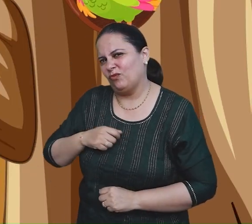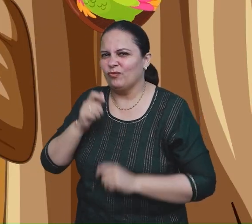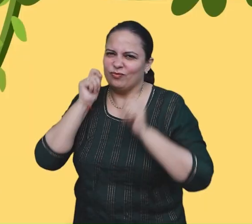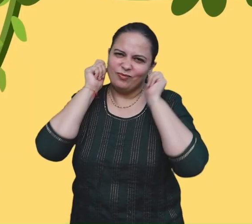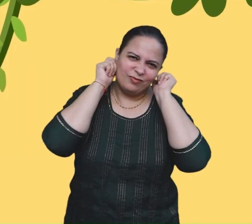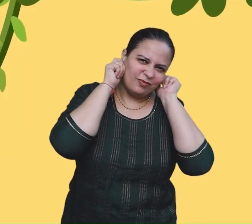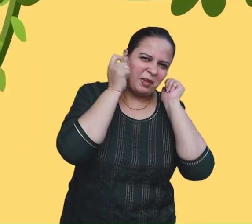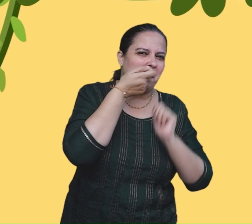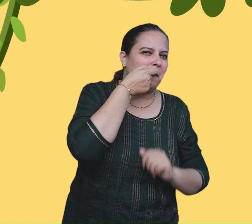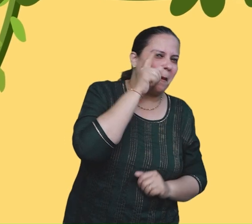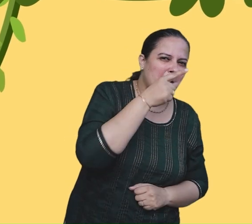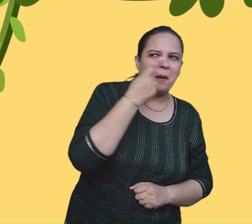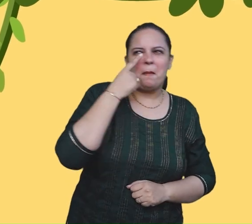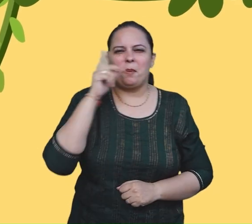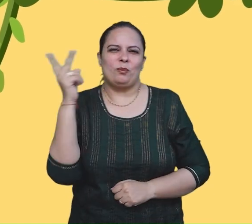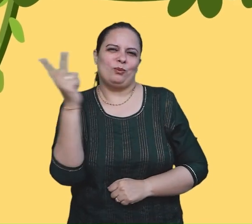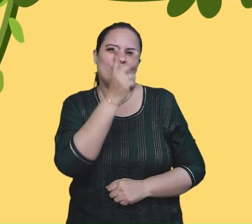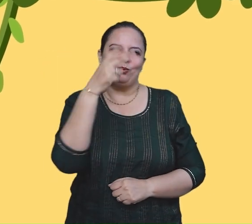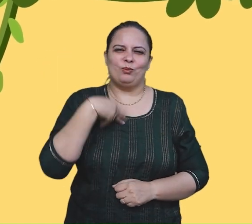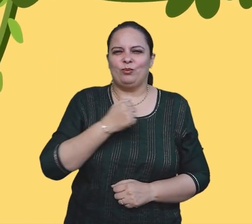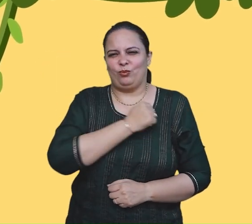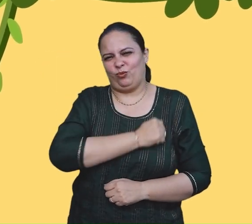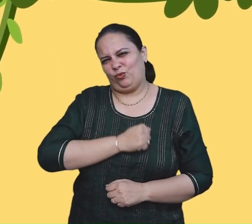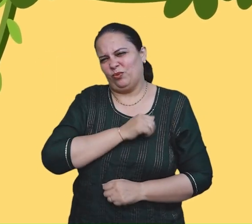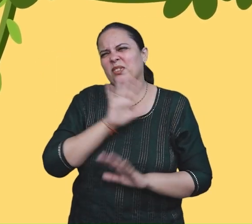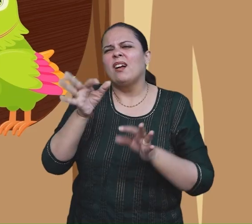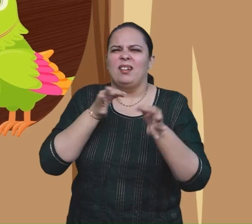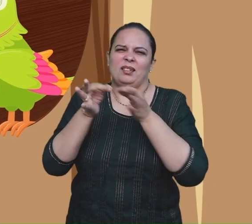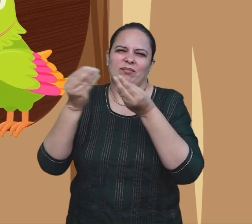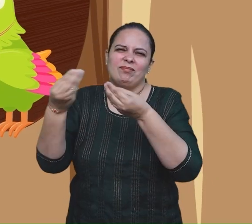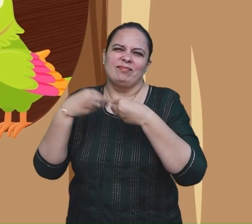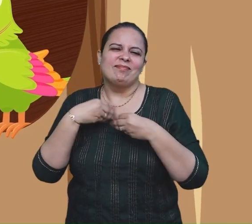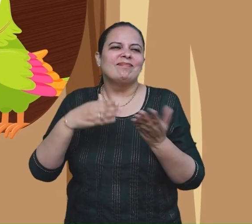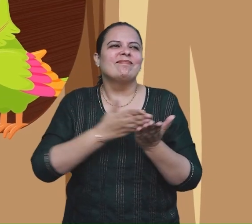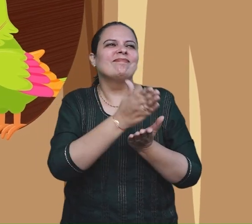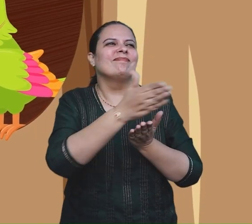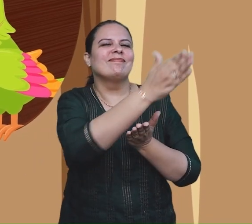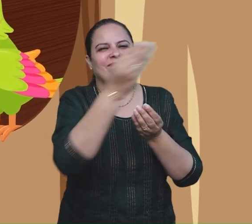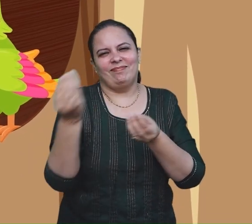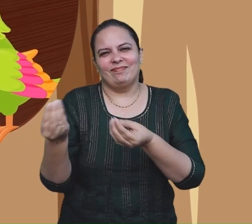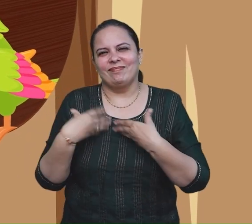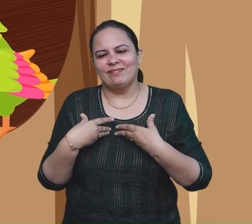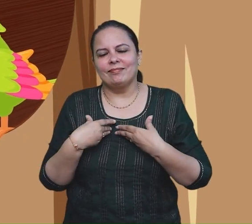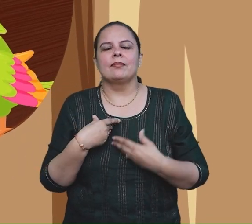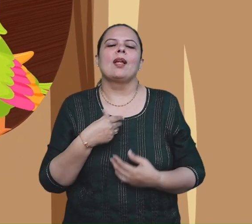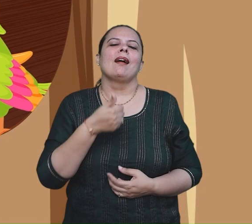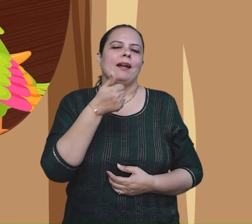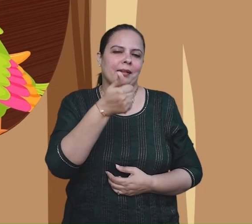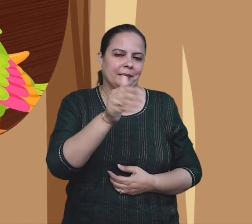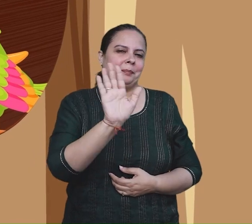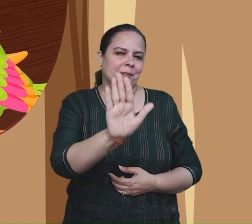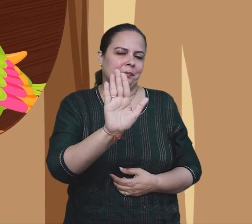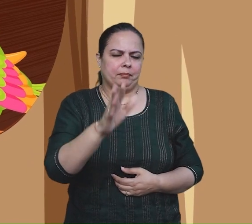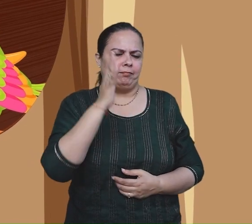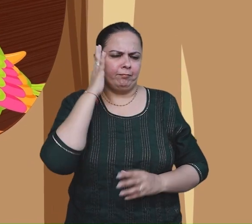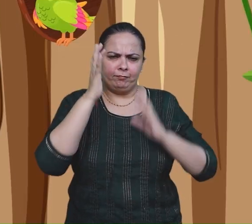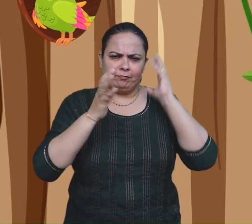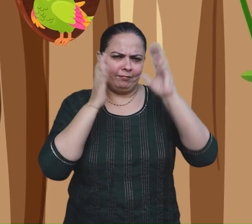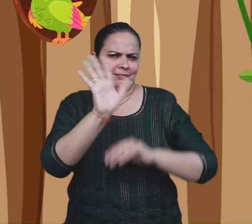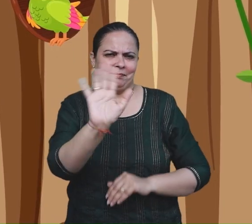पापा, आप प्लीज मुझे अब रास्ता बताइए ना। अच्छा अच्छा ठीक है, अब तुम परेशान मत